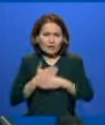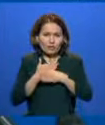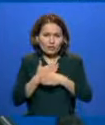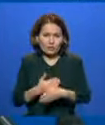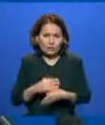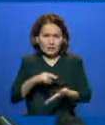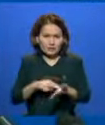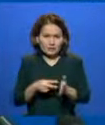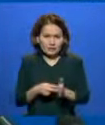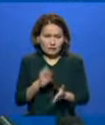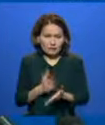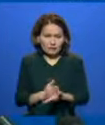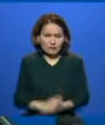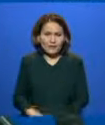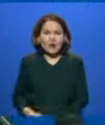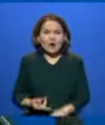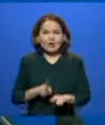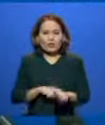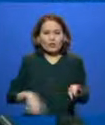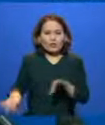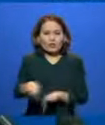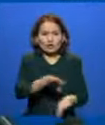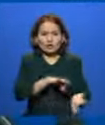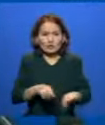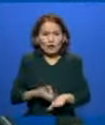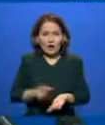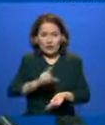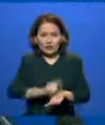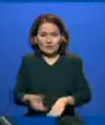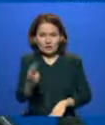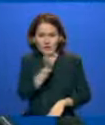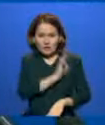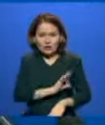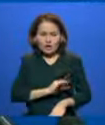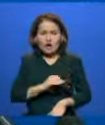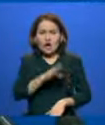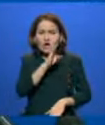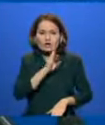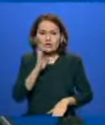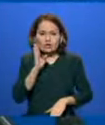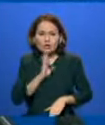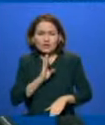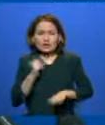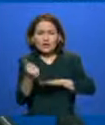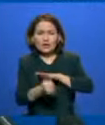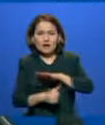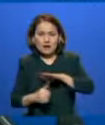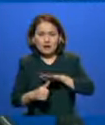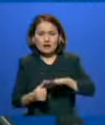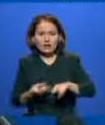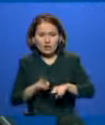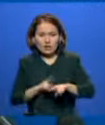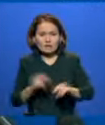Жобаның бірнеше артықшылықтарына тоқталып кететін болсам, біріншіден бұл ауылдағы жұмыссыз әйелдерге өз шағын бизнесін